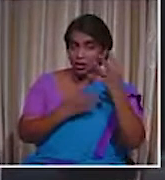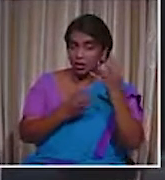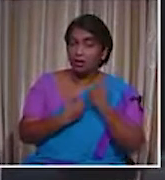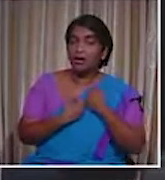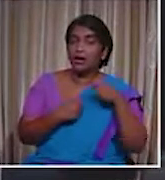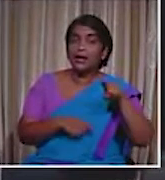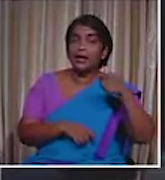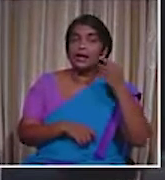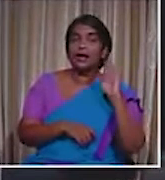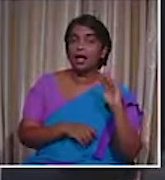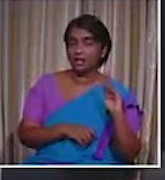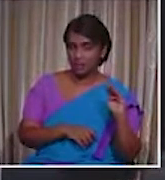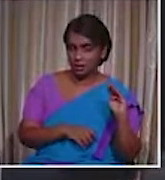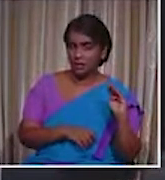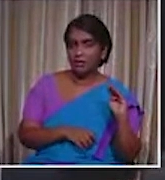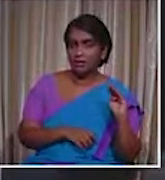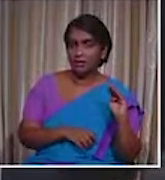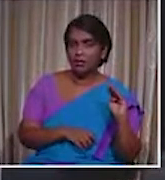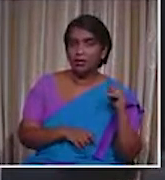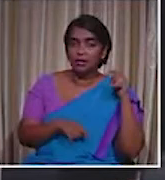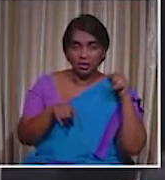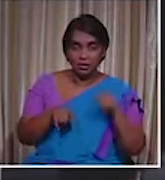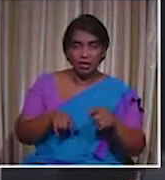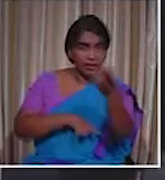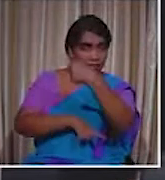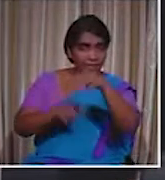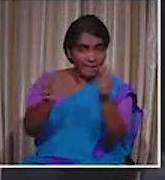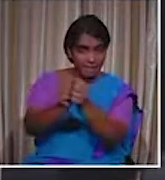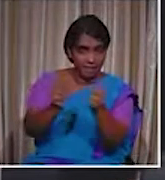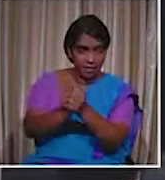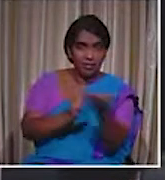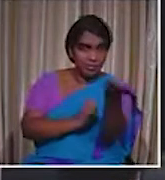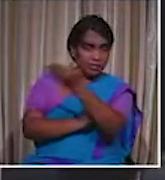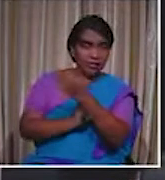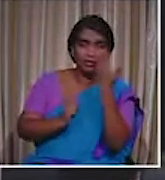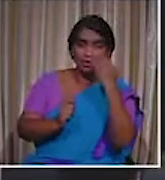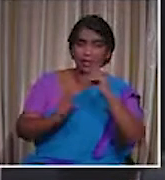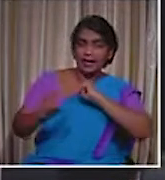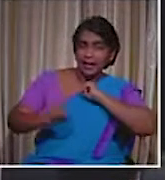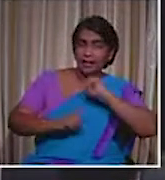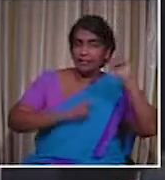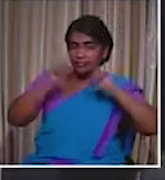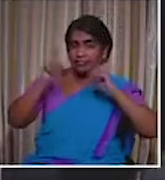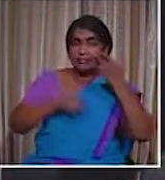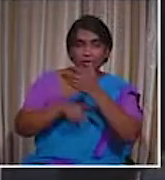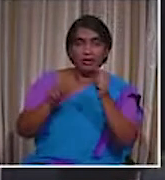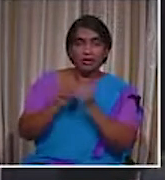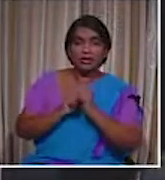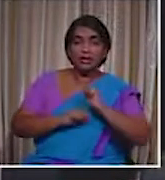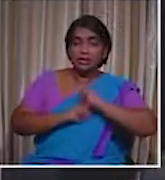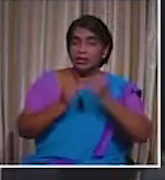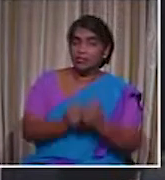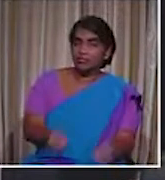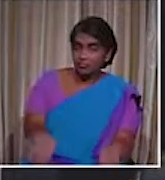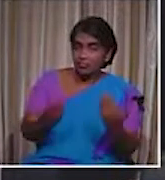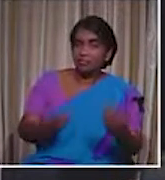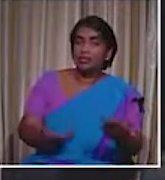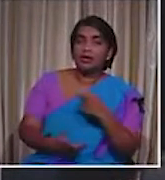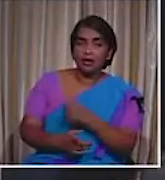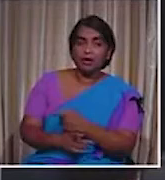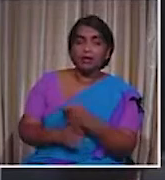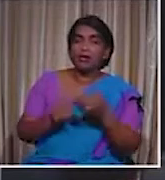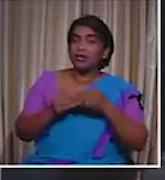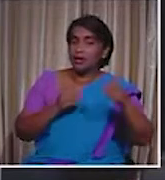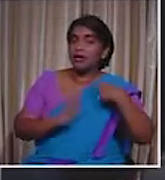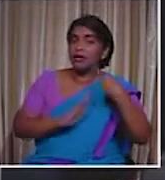තියෙන්නේ 140යි එතකොට මේ කරන වැඩ වලින් මේ ඇසිරෙන විදියෙන් මේ අරගල අවුස්සන විදියෙන් ඒකෙන්